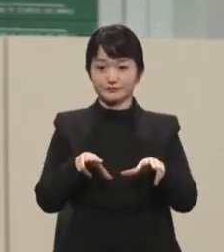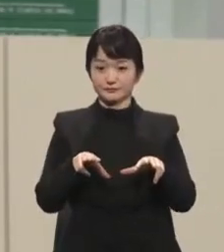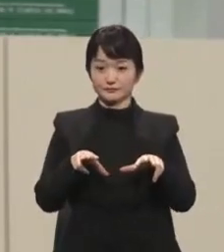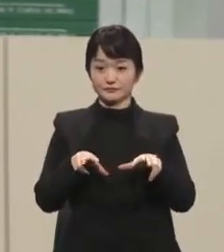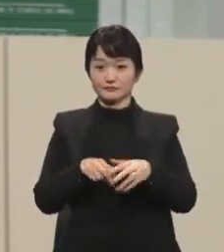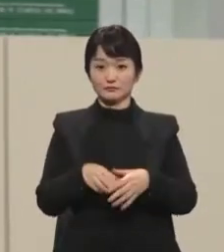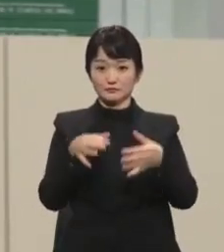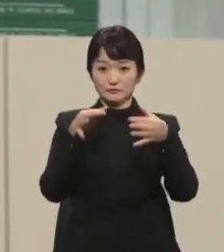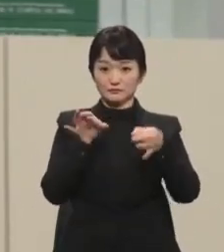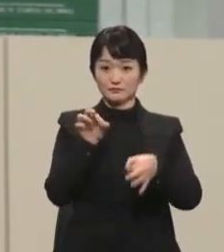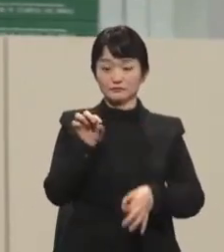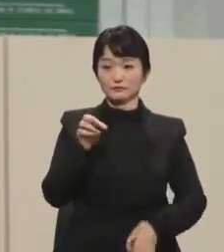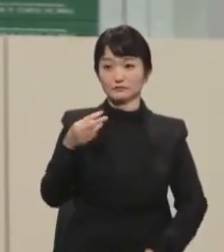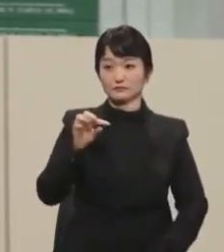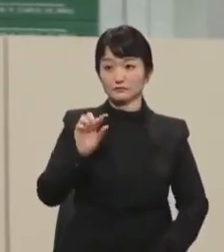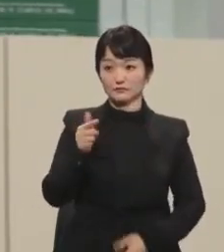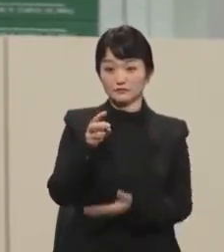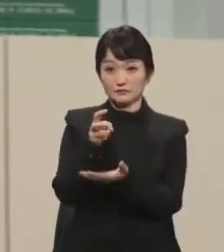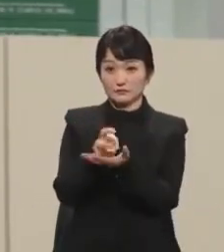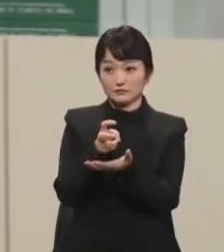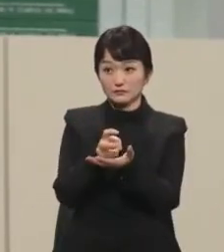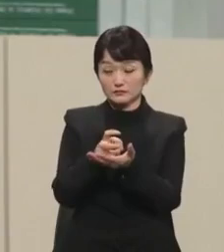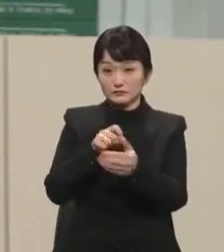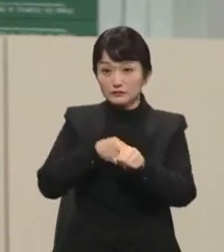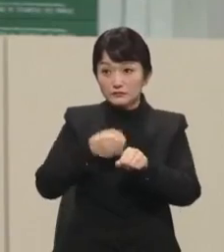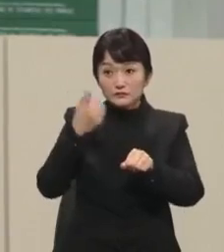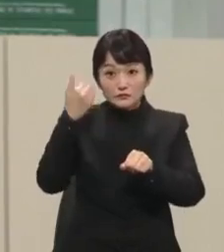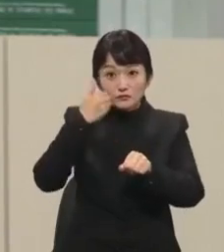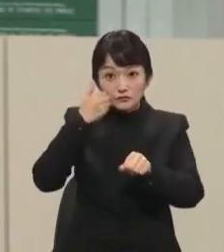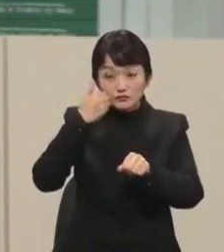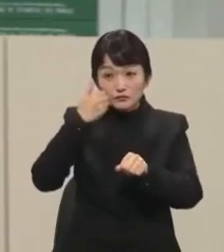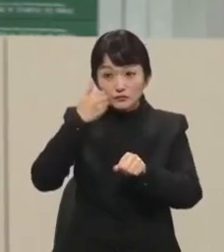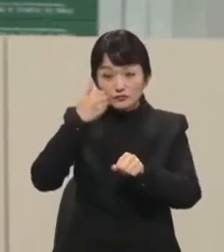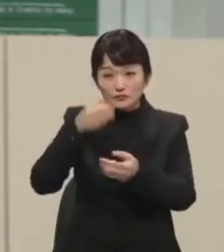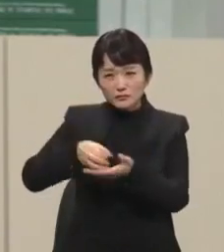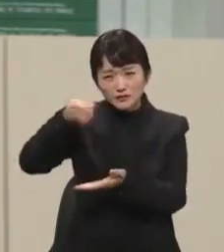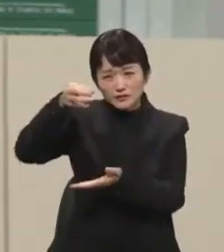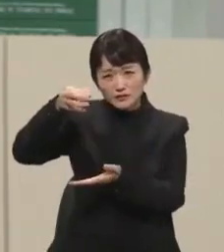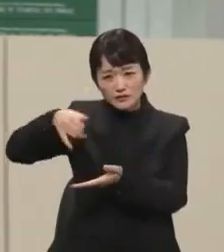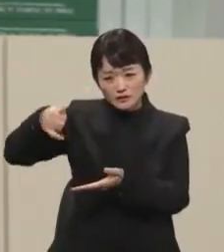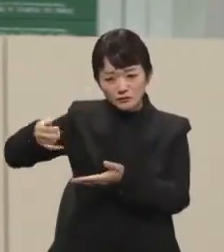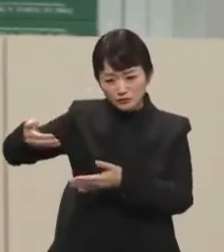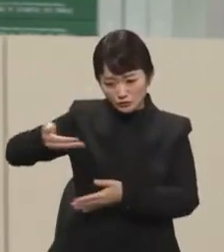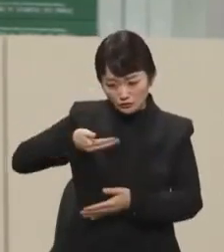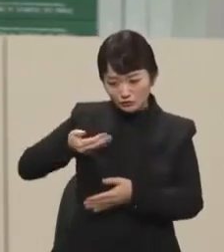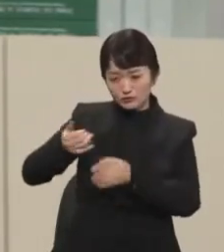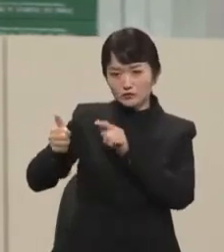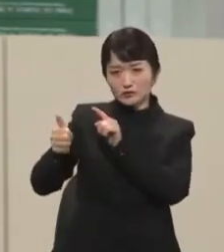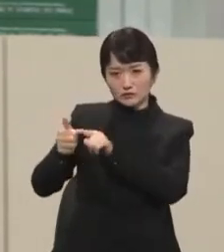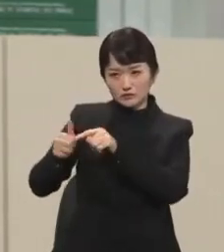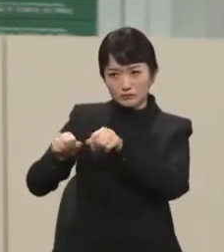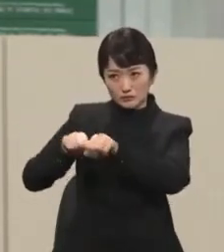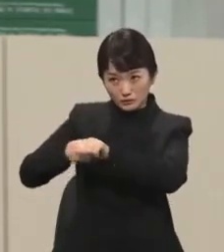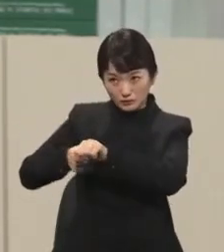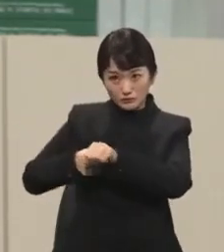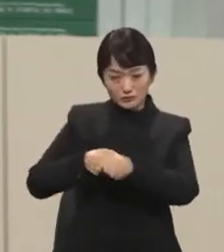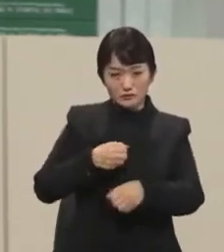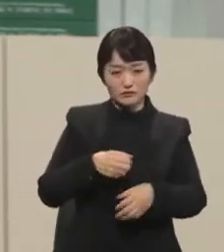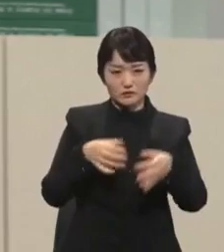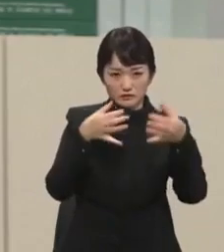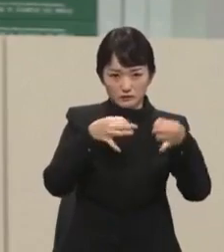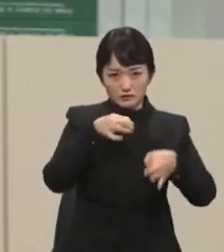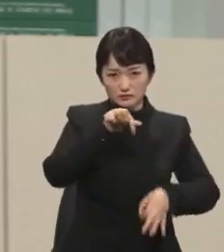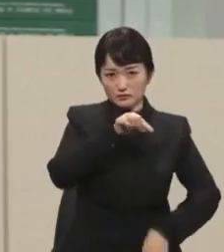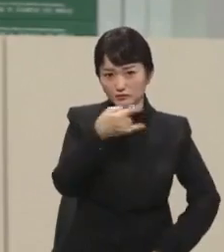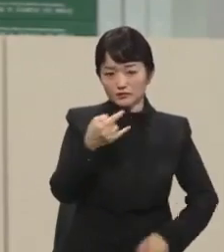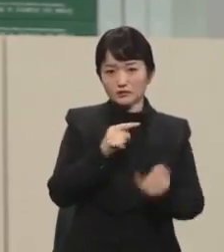김영란법에 처벌받을 수 있는 사람은이 물건을 준 사람들은 처벌을 할 수 있어도 건 여사가 직접 위법 소지가 있는 것은 아닙니다 그렇다고 해서 잘못이